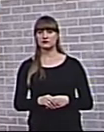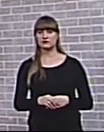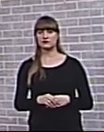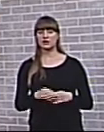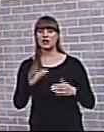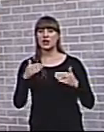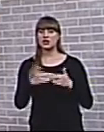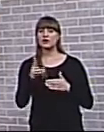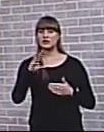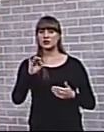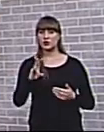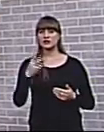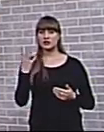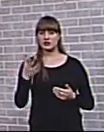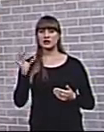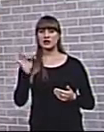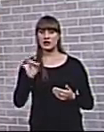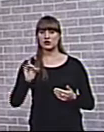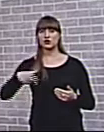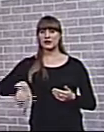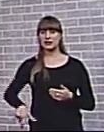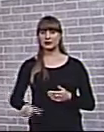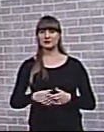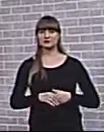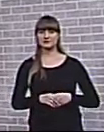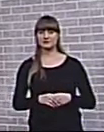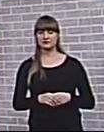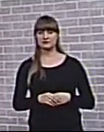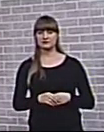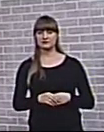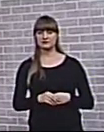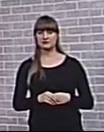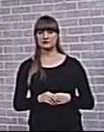Анна Туполева, Юрий Санкин, Дон 24, Ростов-на-Дону.